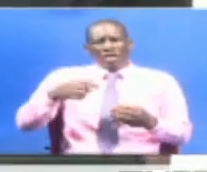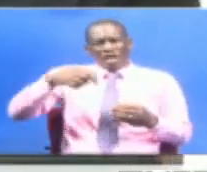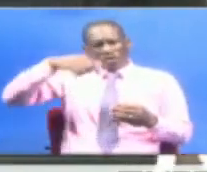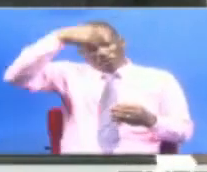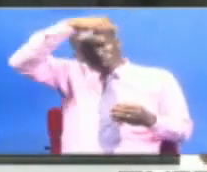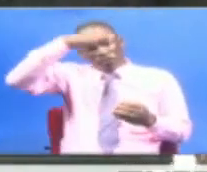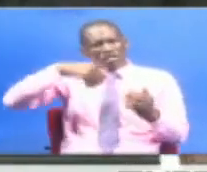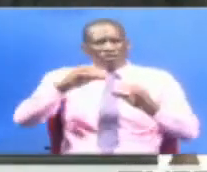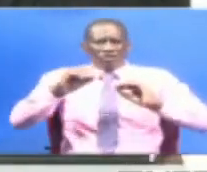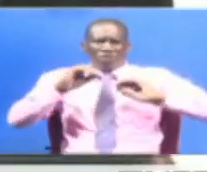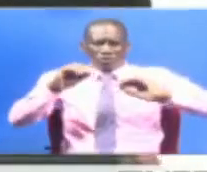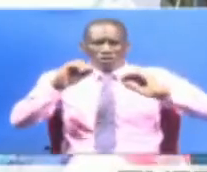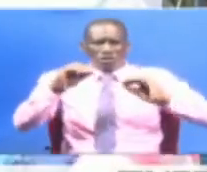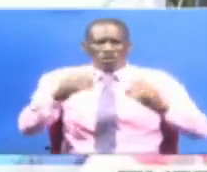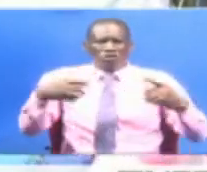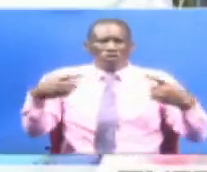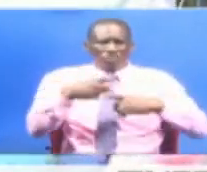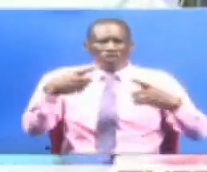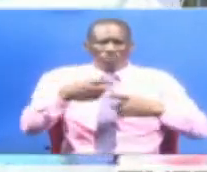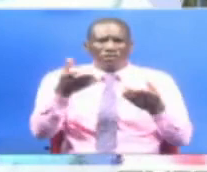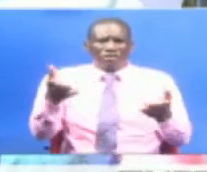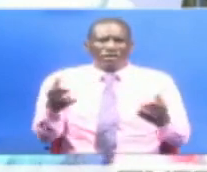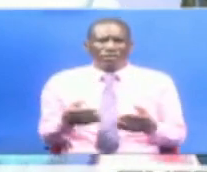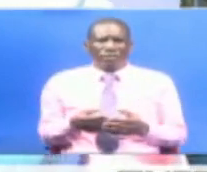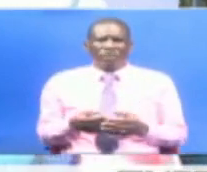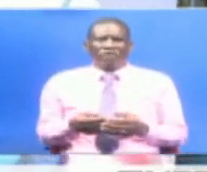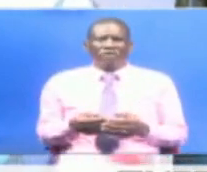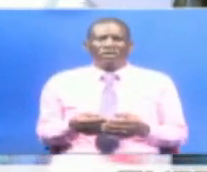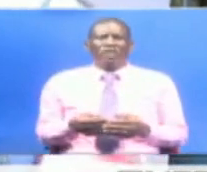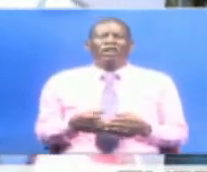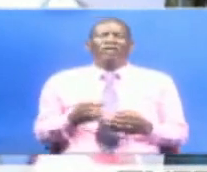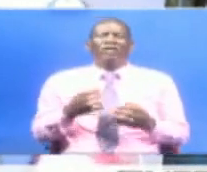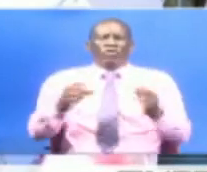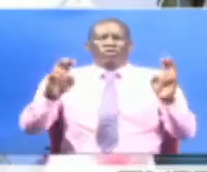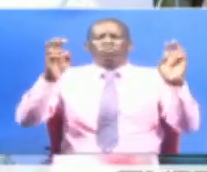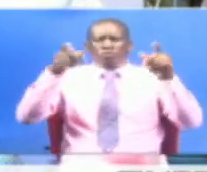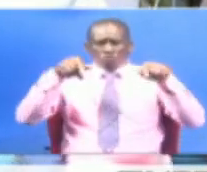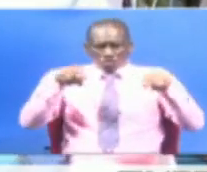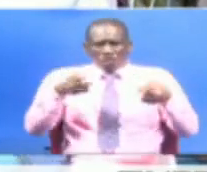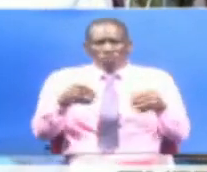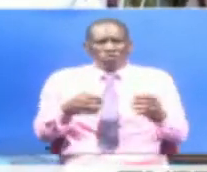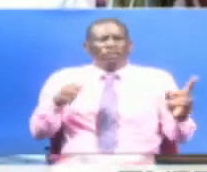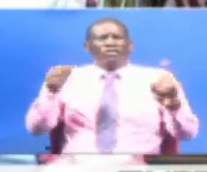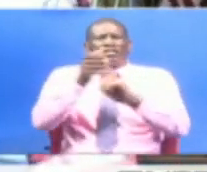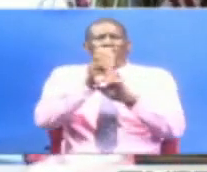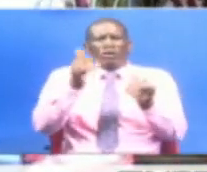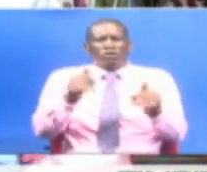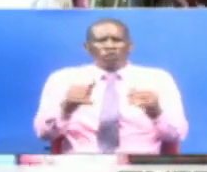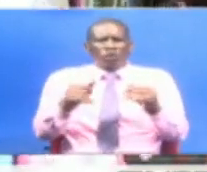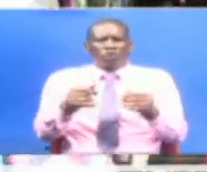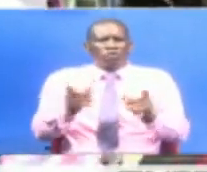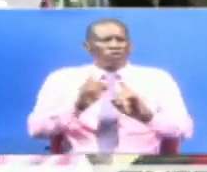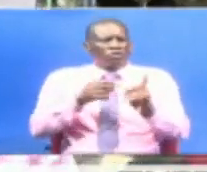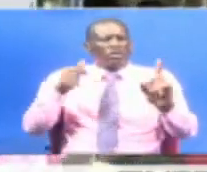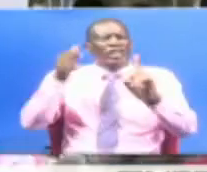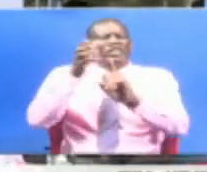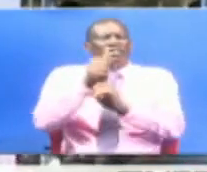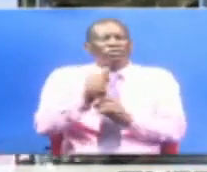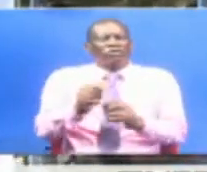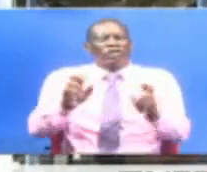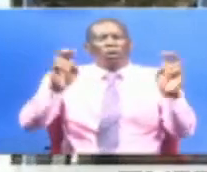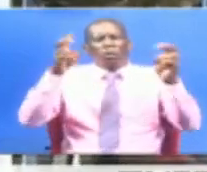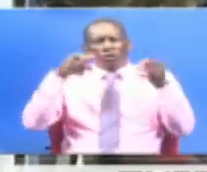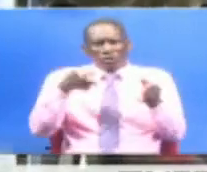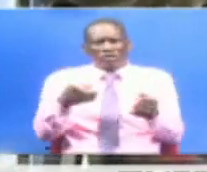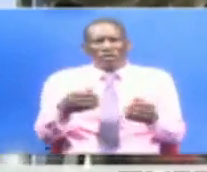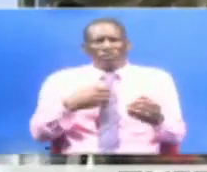ya mafunzo ya kozi mbalimbali. Kauli mbiu kwa sasa hatujaifikia. Hatujaifikia kabisa kwa sababu bado kuna